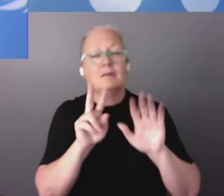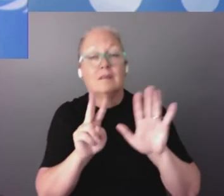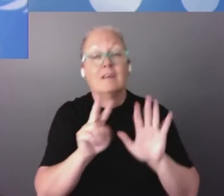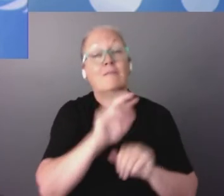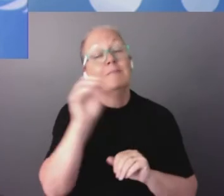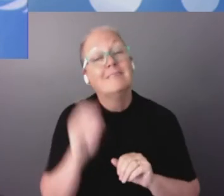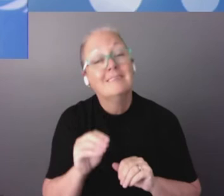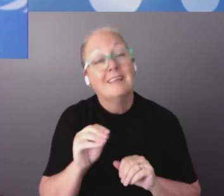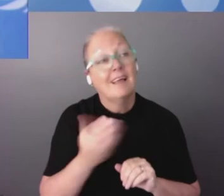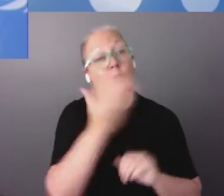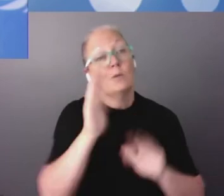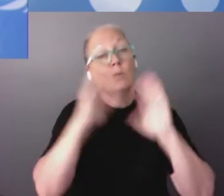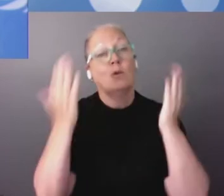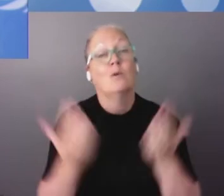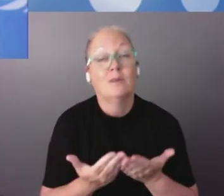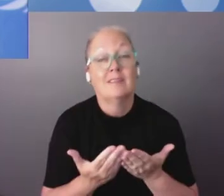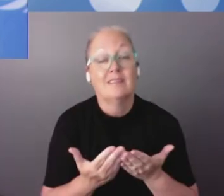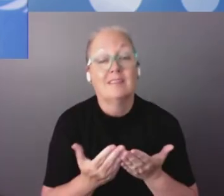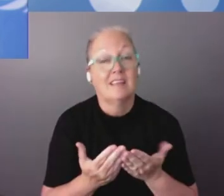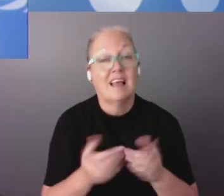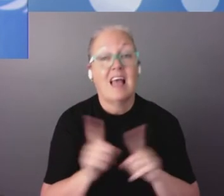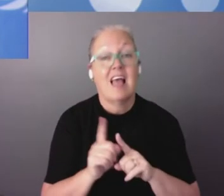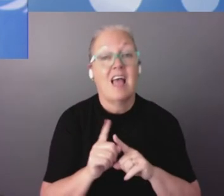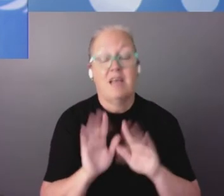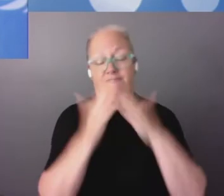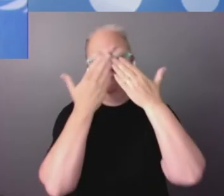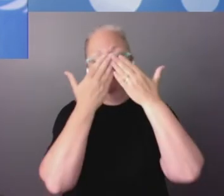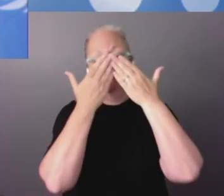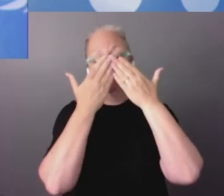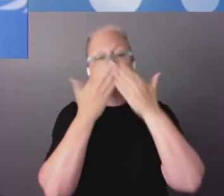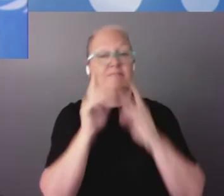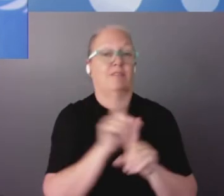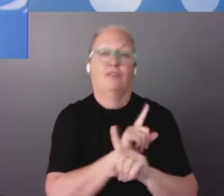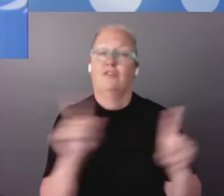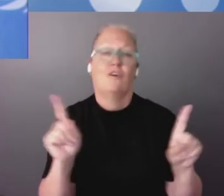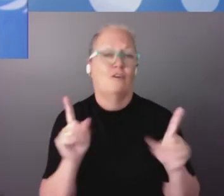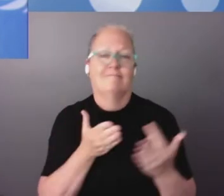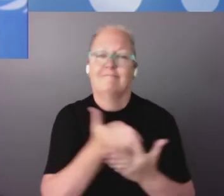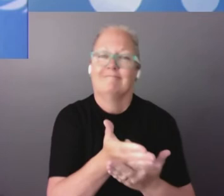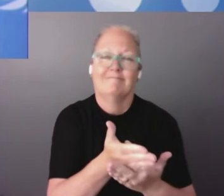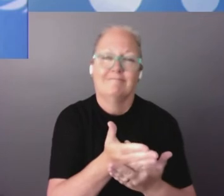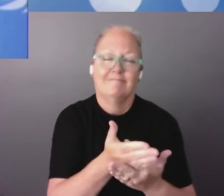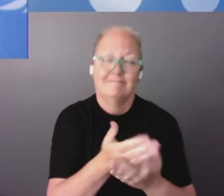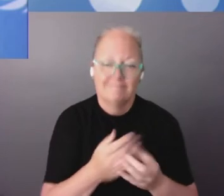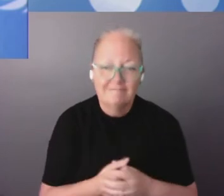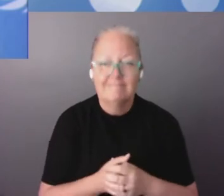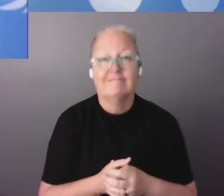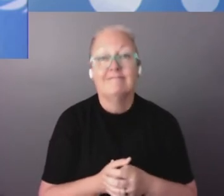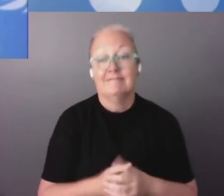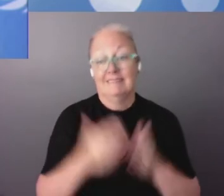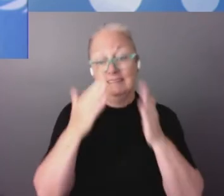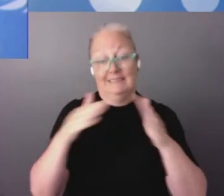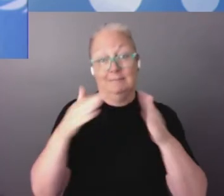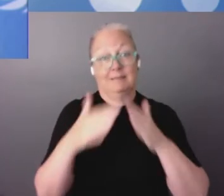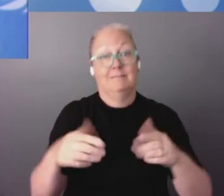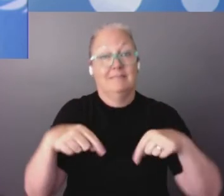toujours 37% de la population mondiale, donc 2,9 milliards de gens, sont des personnes